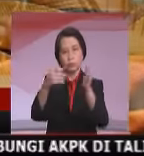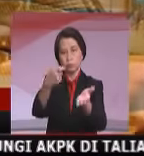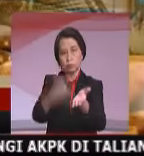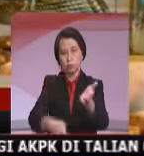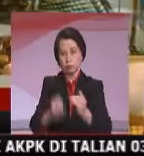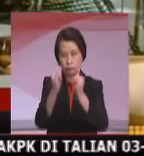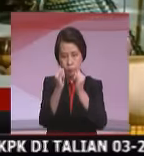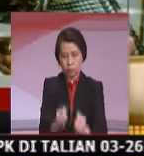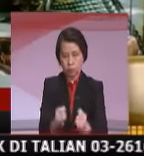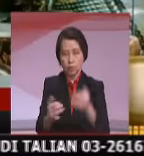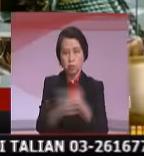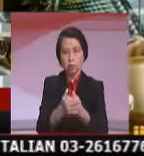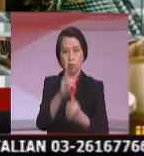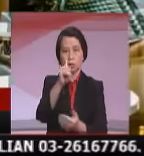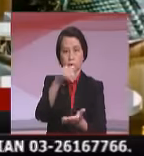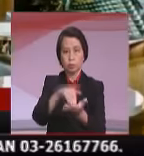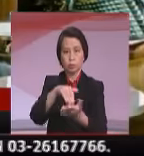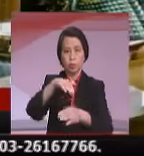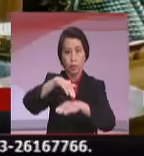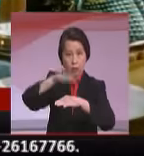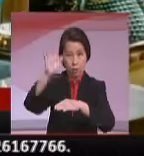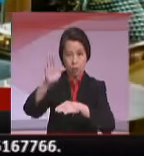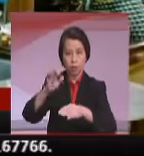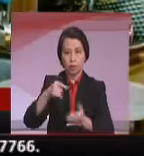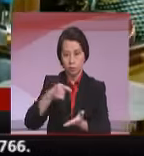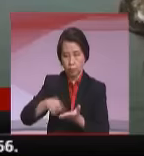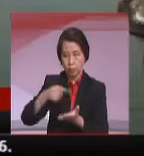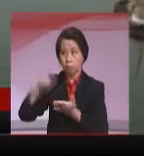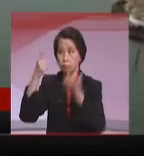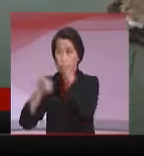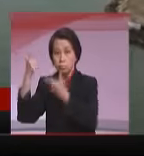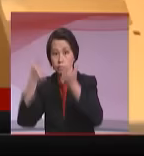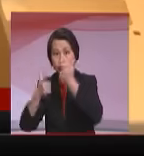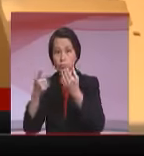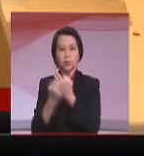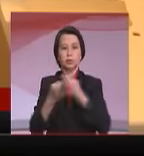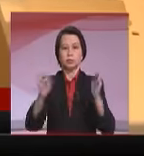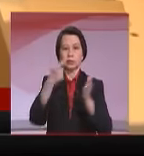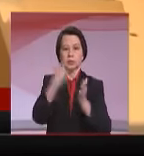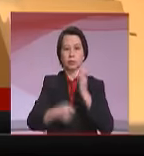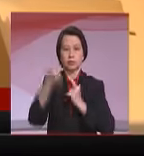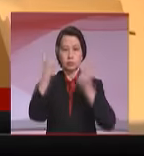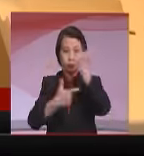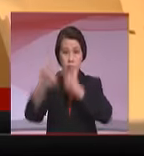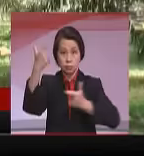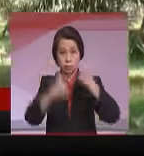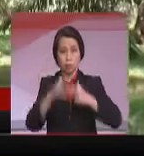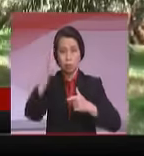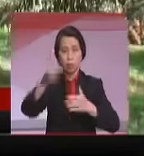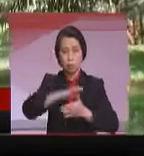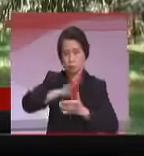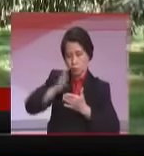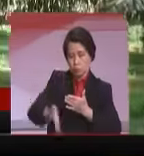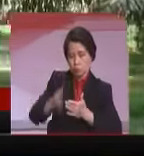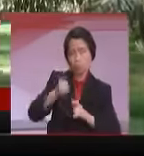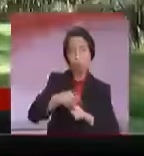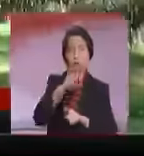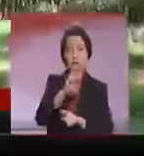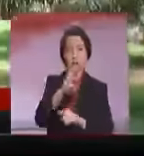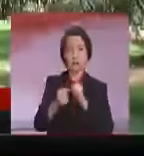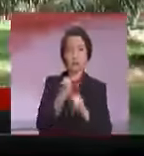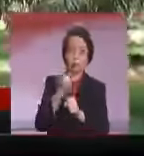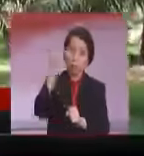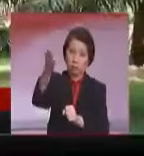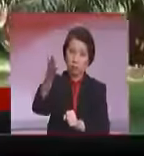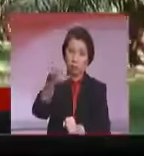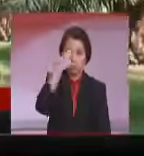pendapatan individu sehingga RM1,000 ke atas perbelanjaan melancong serta pengecualian cukai pelancongan yang akan tamat Jun tahun hadapan. Bagi